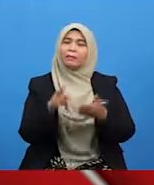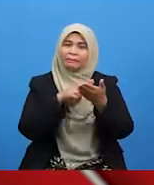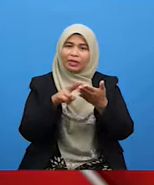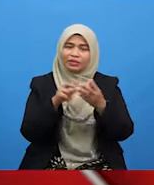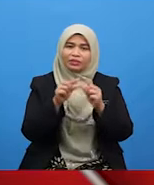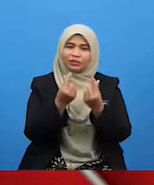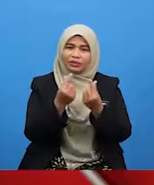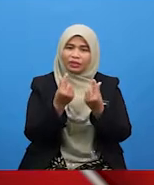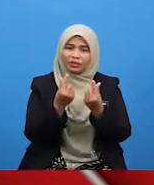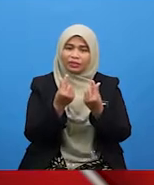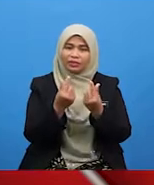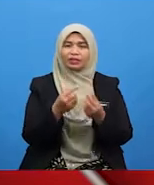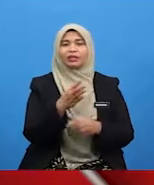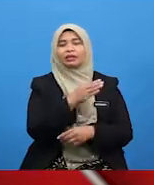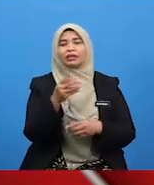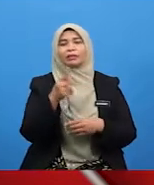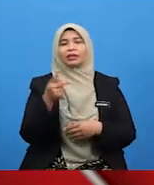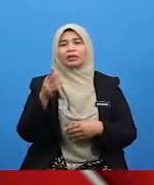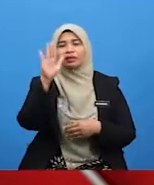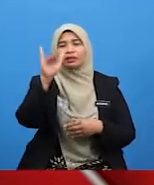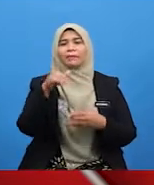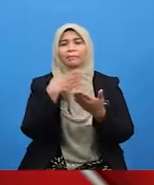membaca Al-Quran dan perkara-perkara yang baik.